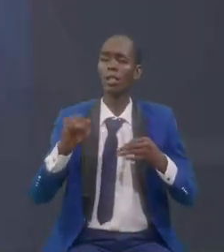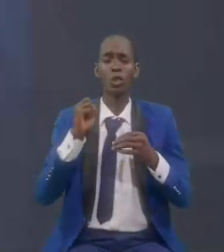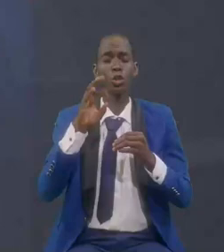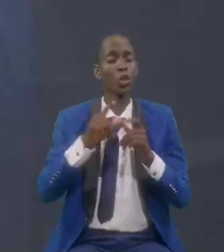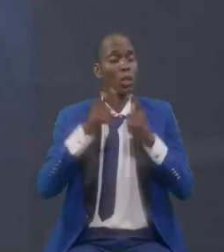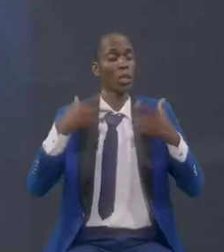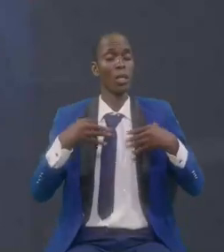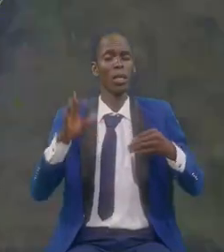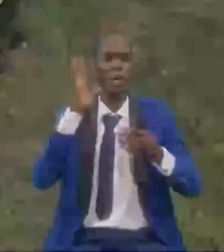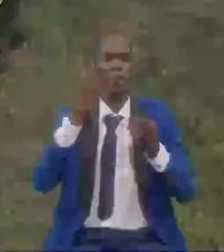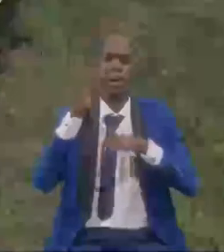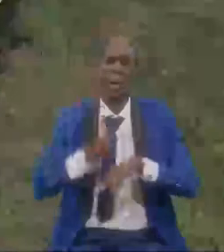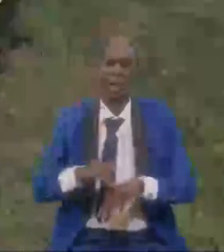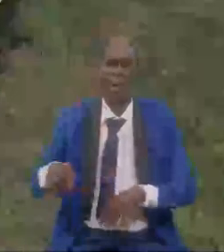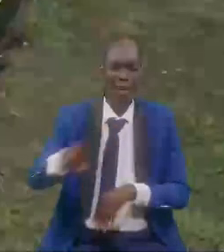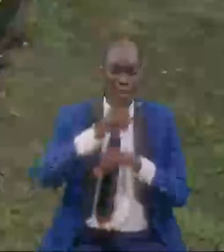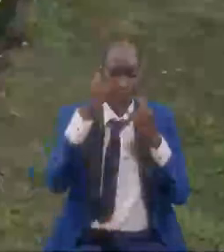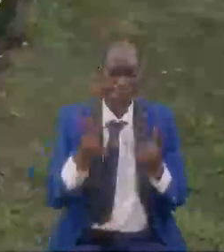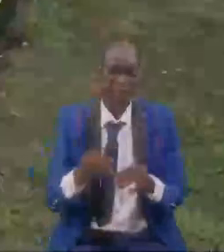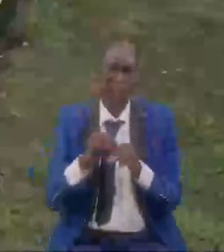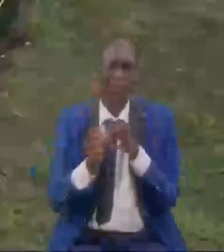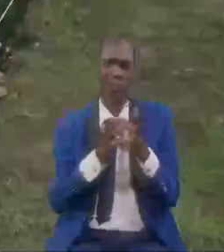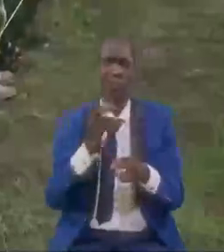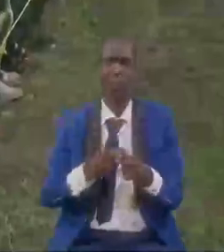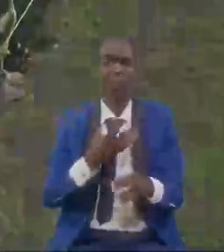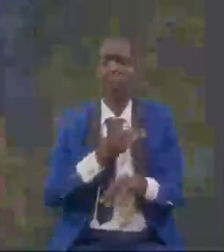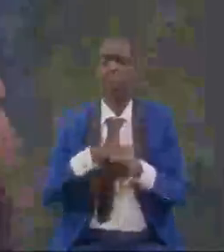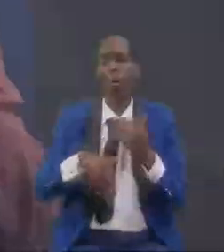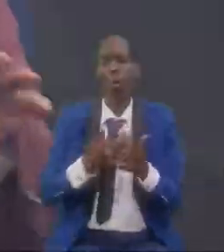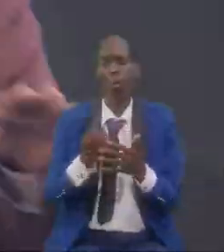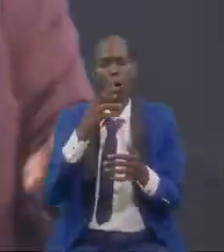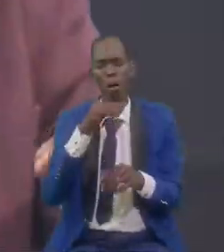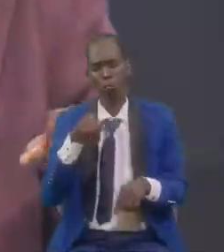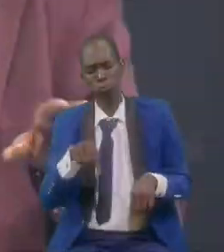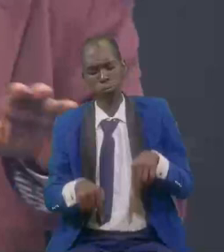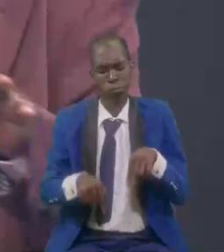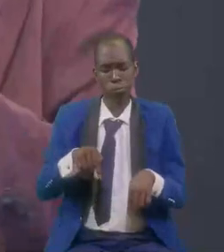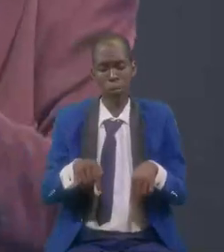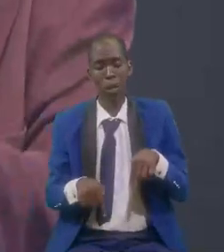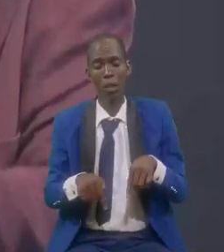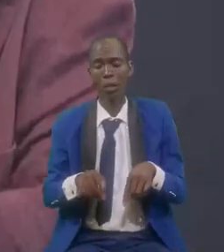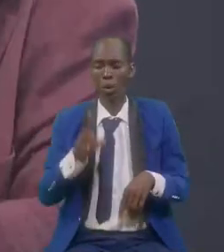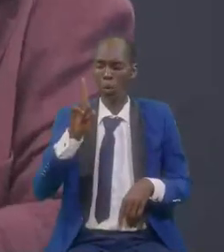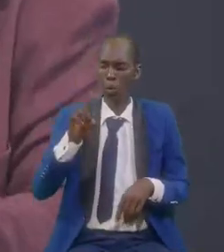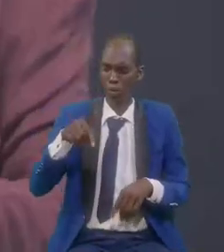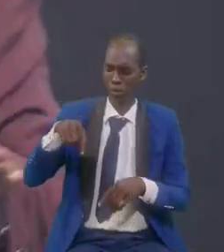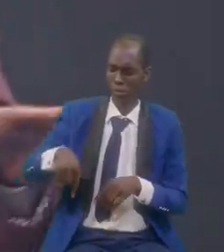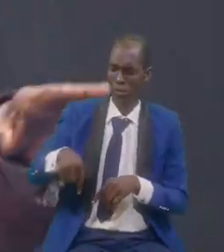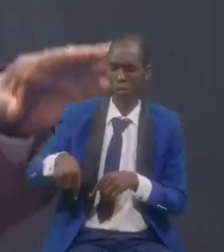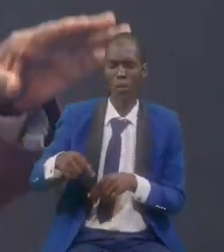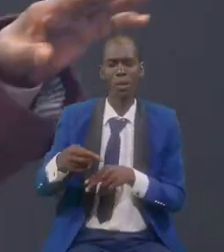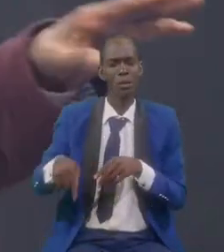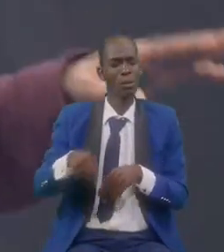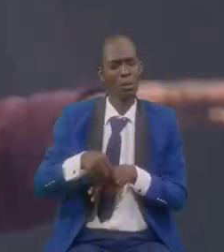guérison, leur parvienne maintenant. Et ceux qui sont paralytiques, paralysés, un pied plus court que